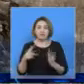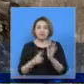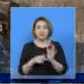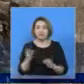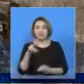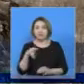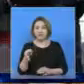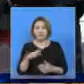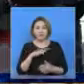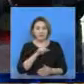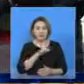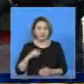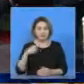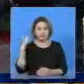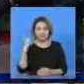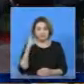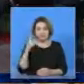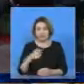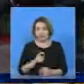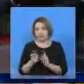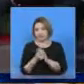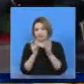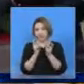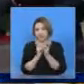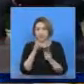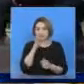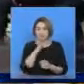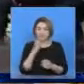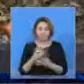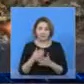тенге. А вот самого владельца скандальной свинофермы